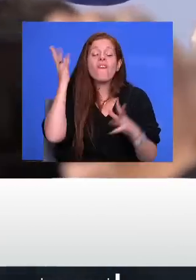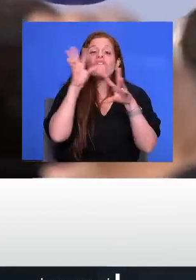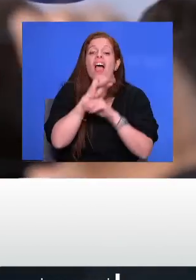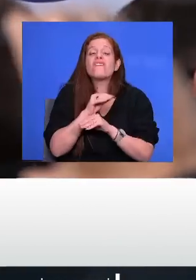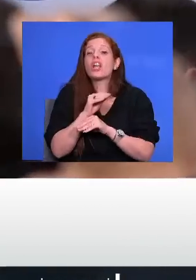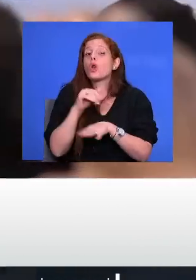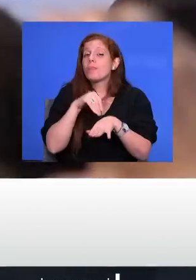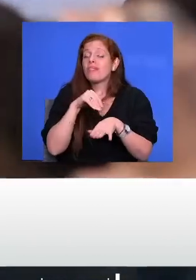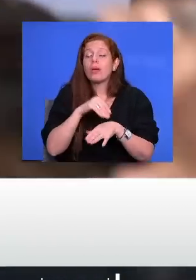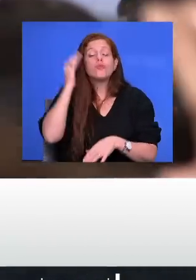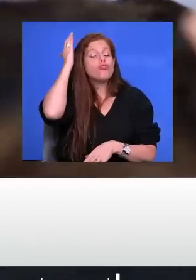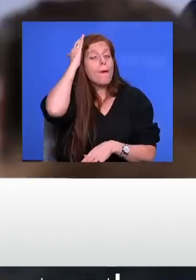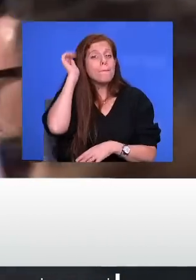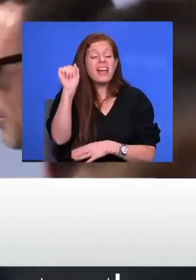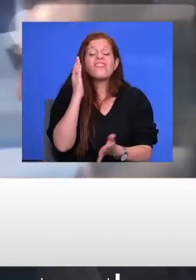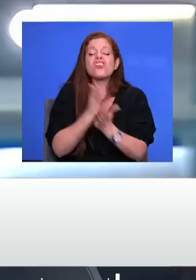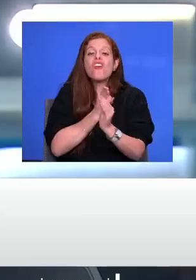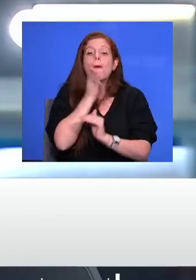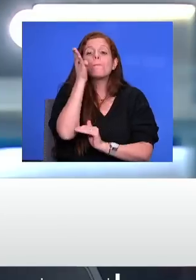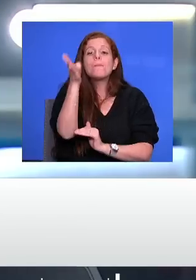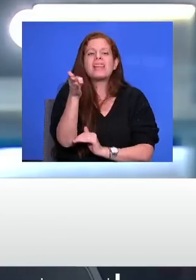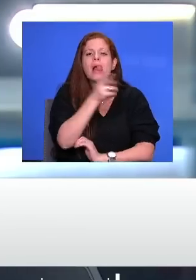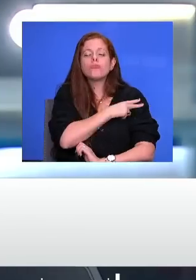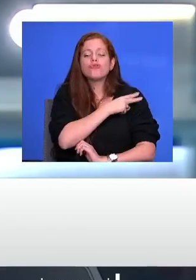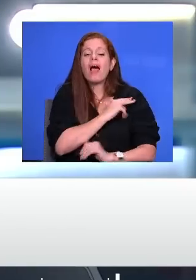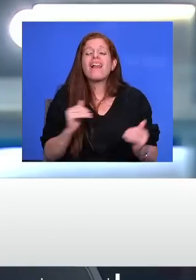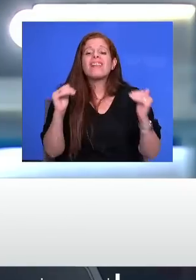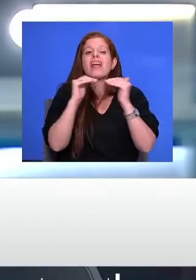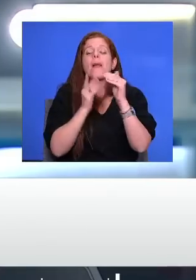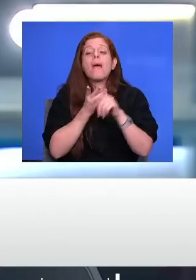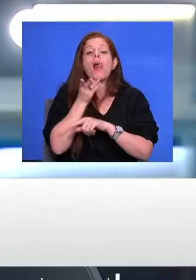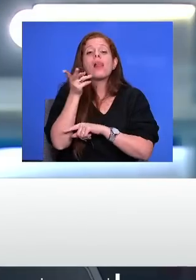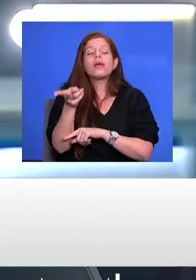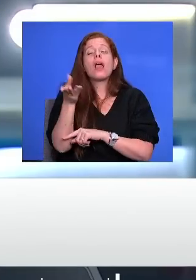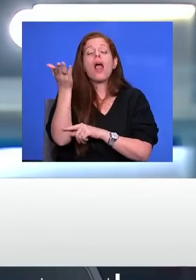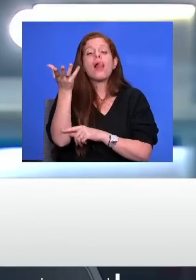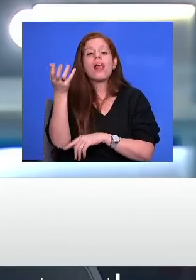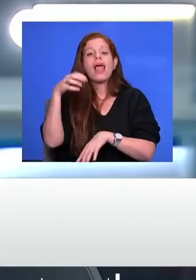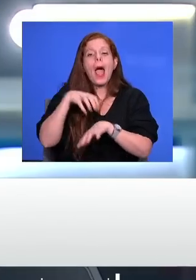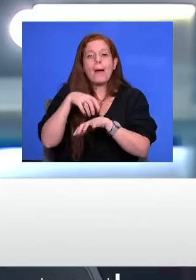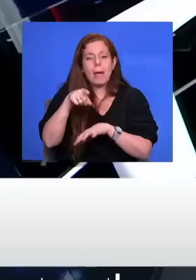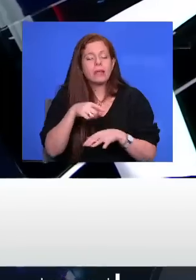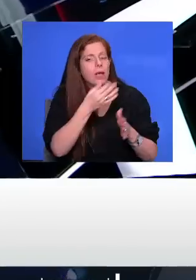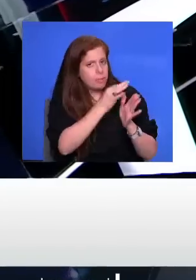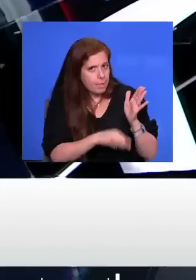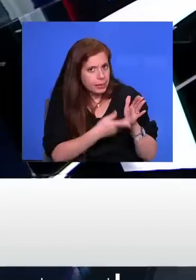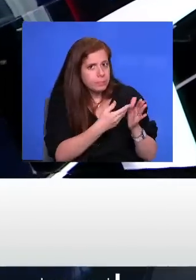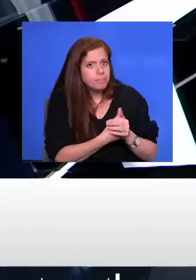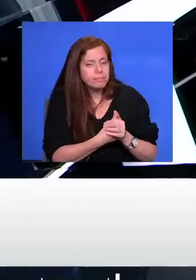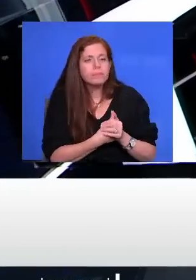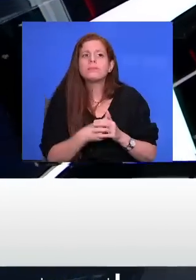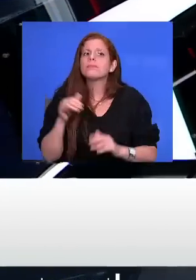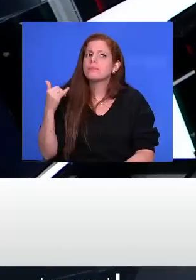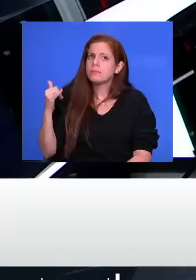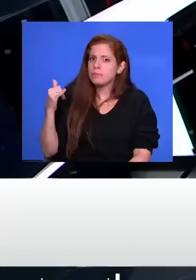גביר כבר פנה למשטרה בדרישה לתאם עלייה להר הבית. כרמל דנגור, כתבתנו עתי בפרטים. נכון מיכל, כן,